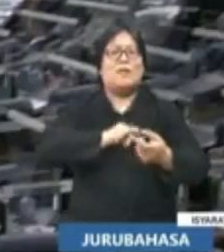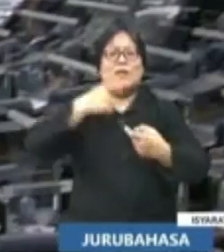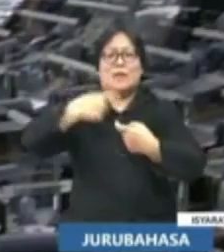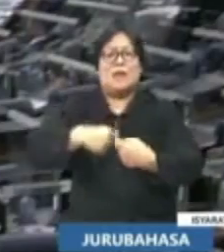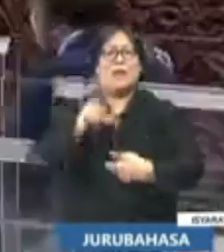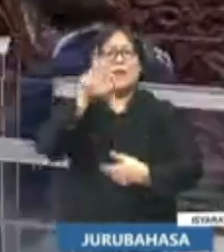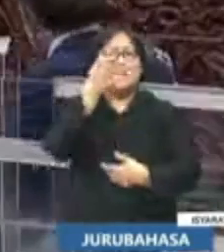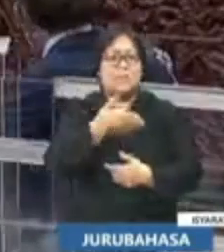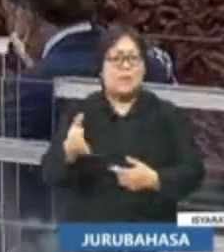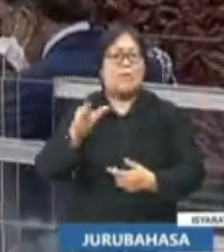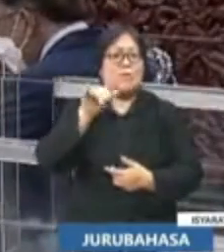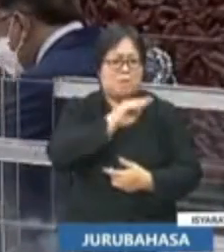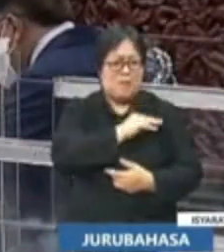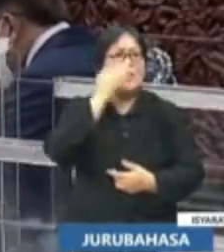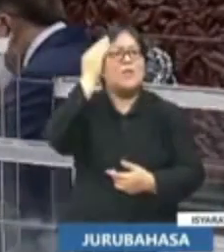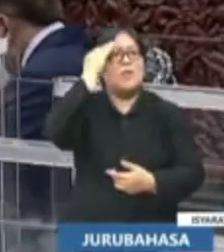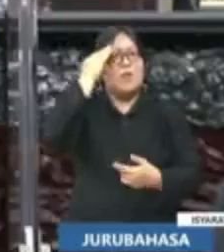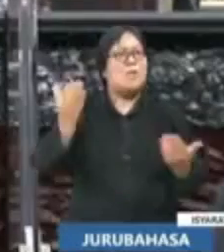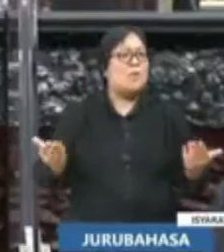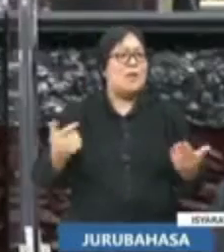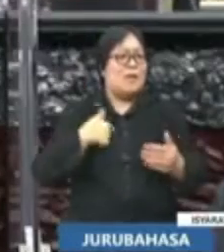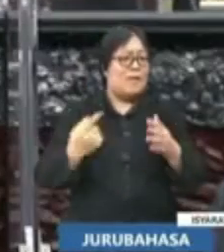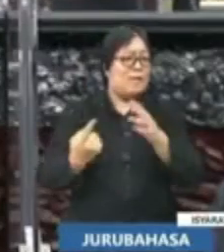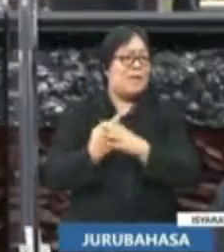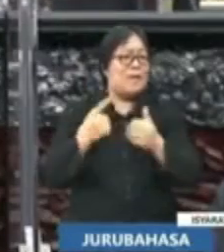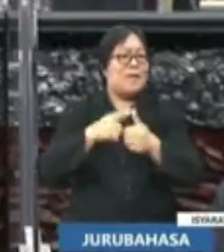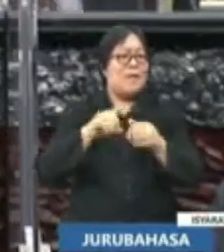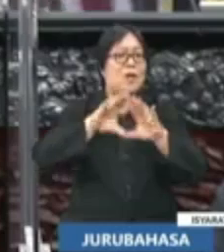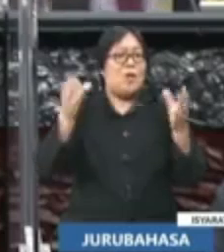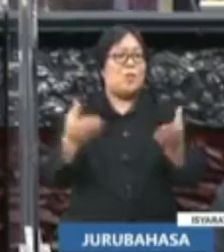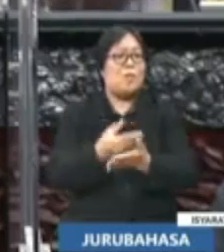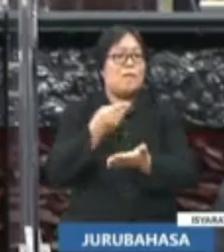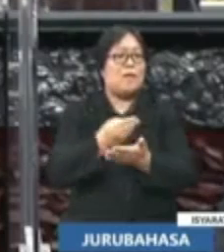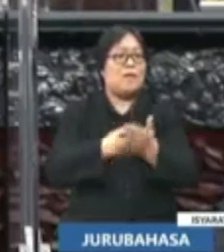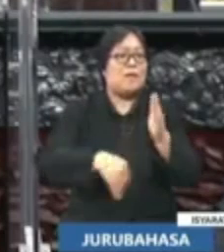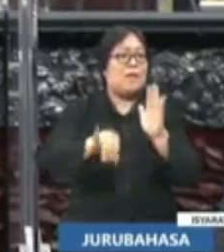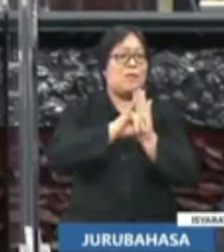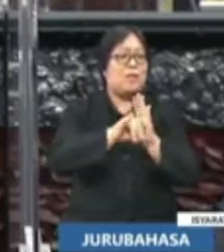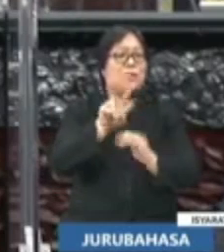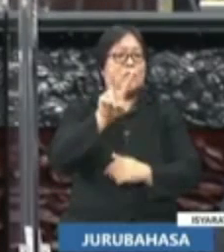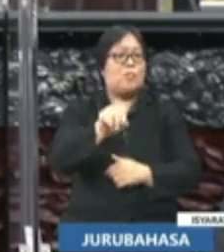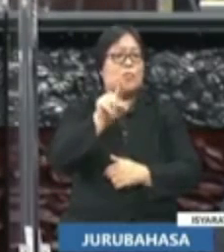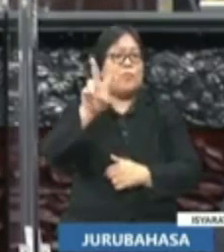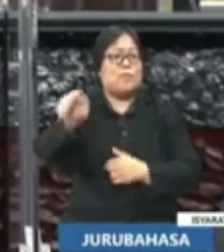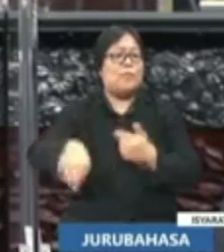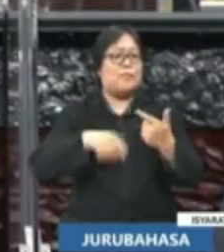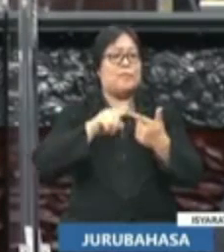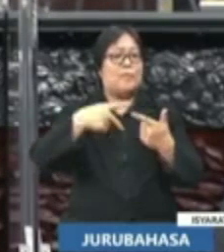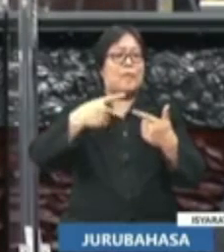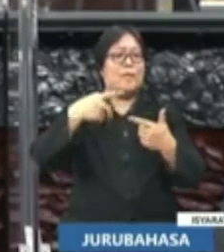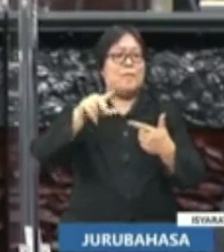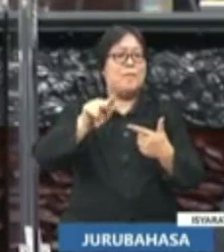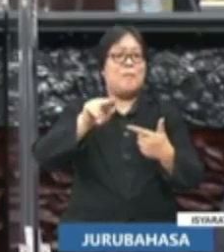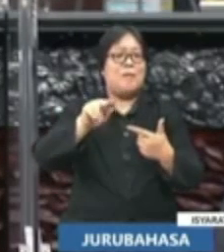tiga perkara yang menteri tahu. Saya bangkitkan pertama Global Financial Integrity 2012, Panama